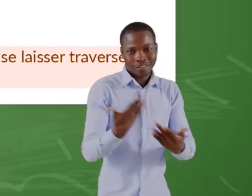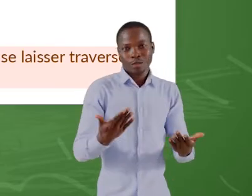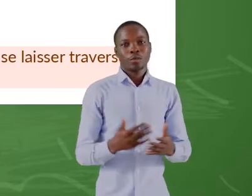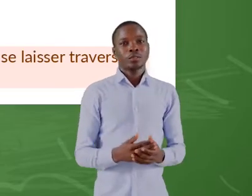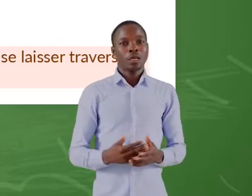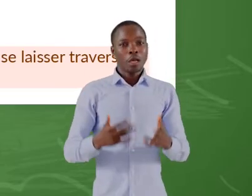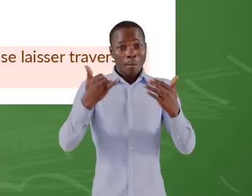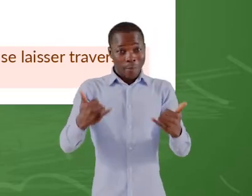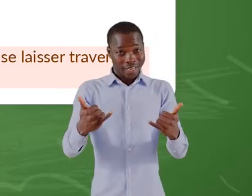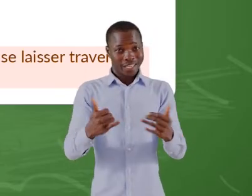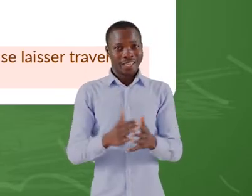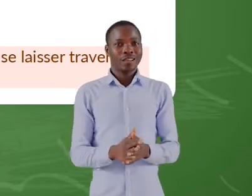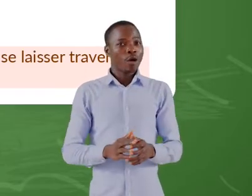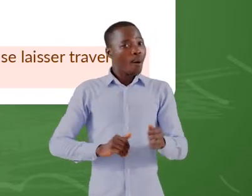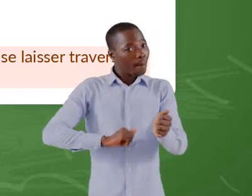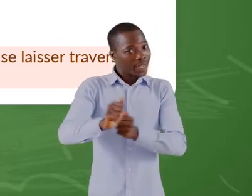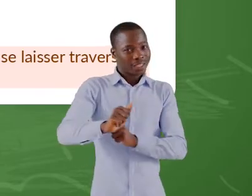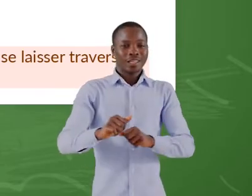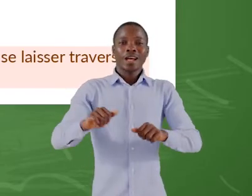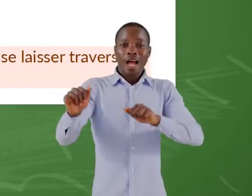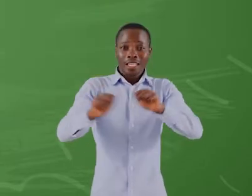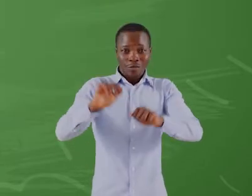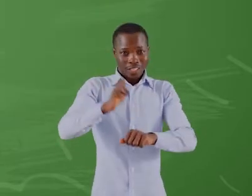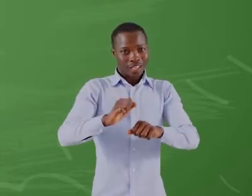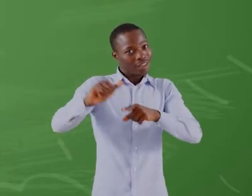On va passer maintenant à l'activité d'application.